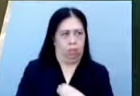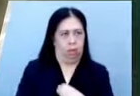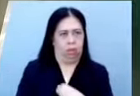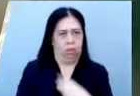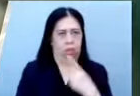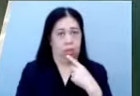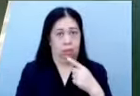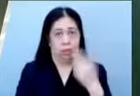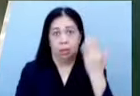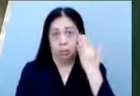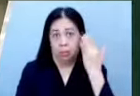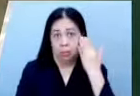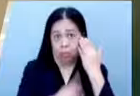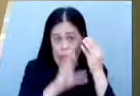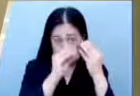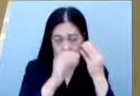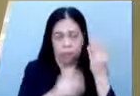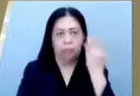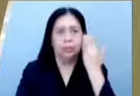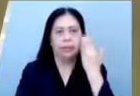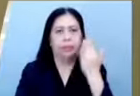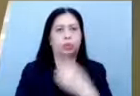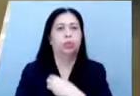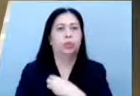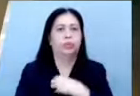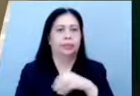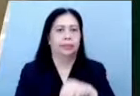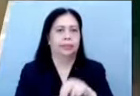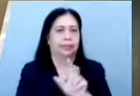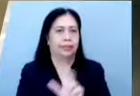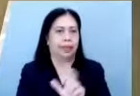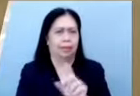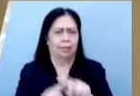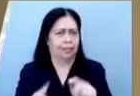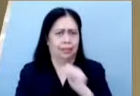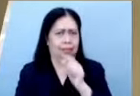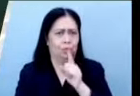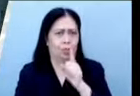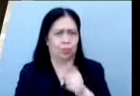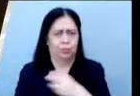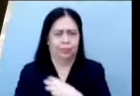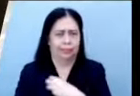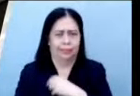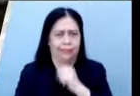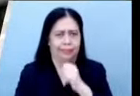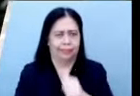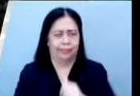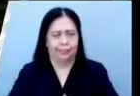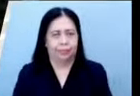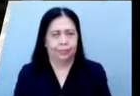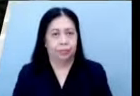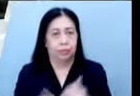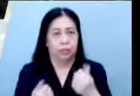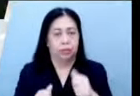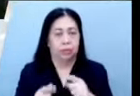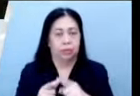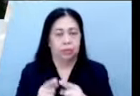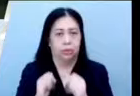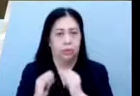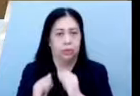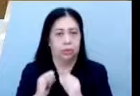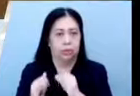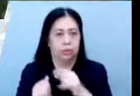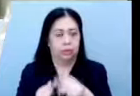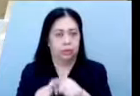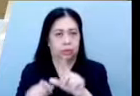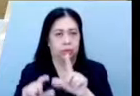police force sa Naga. Hindi naman talaga siya member ng PNP. Sinusubukan pa naming makuha ang panig ng suspect